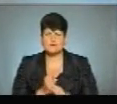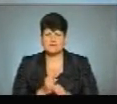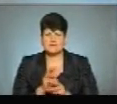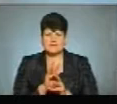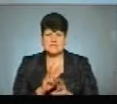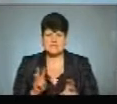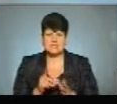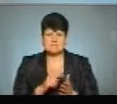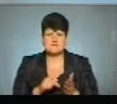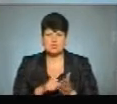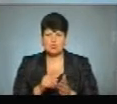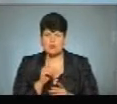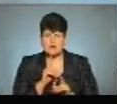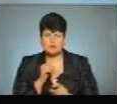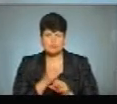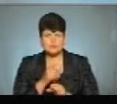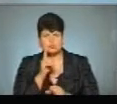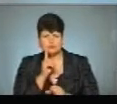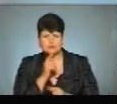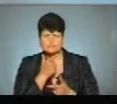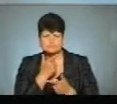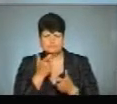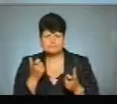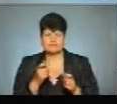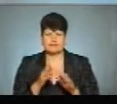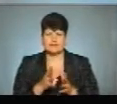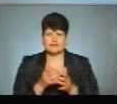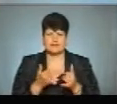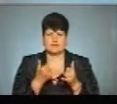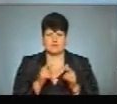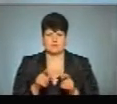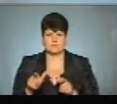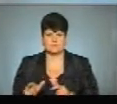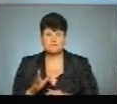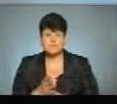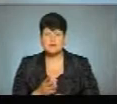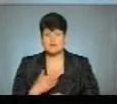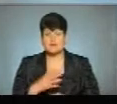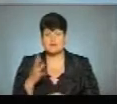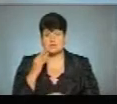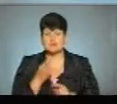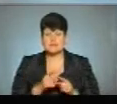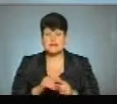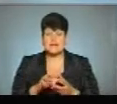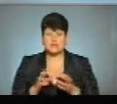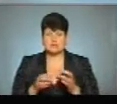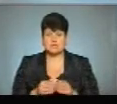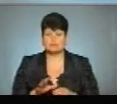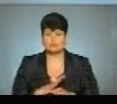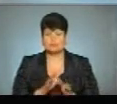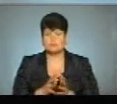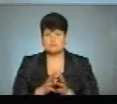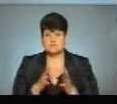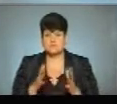міської ради, зробити його більш зручнішим, більш інформативним для самих мешканців. І тому ми вважаємо, що такий результат, він був